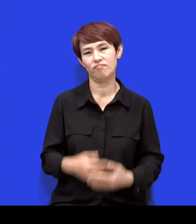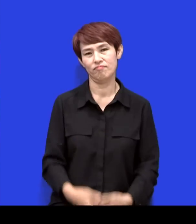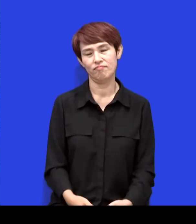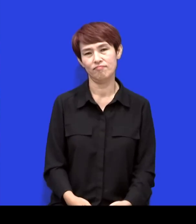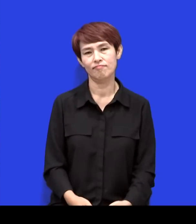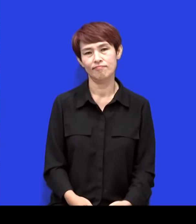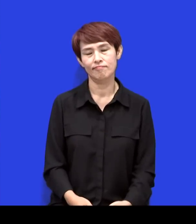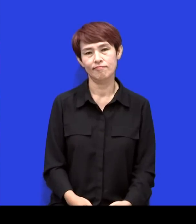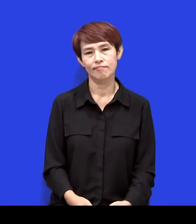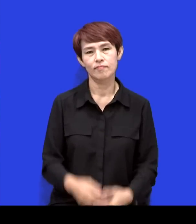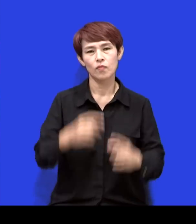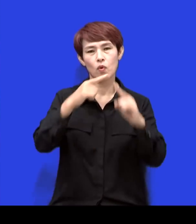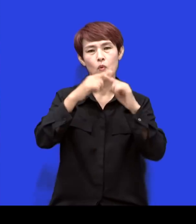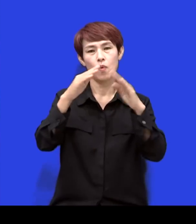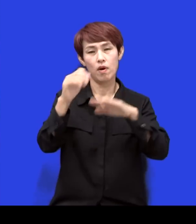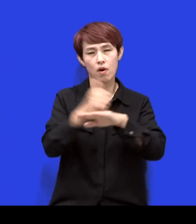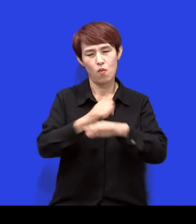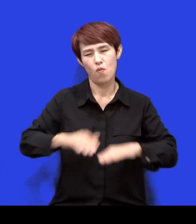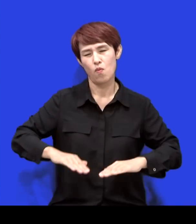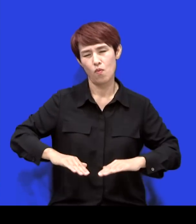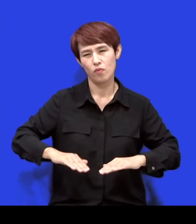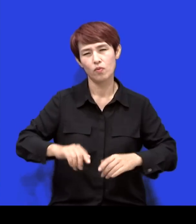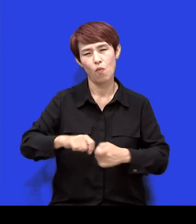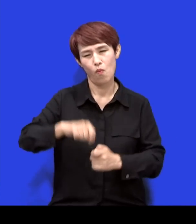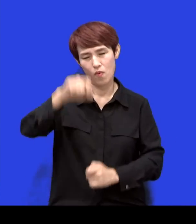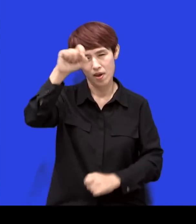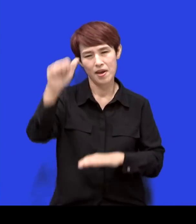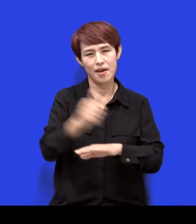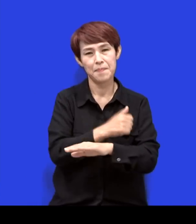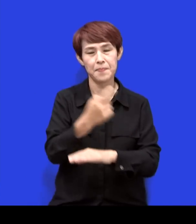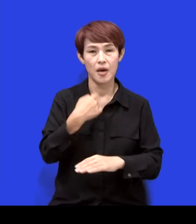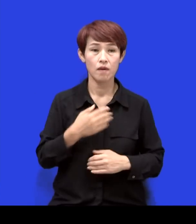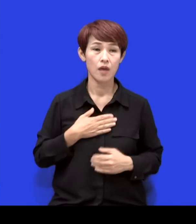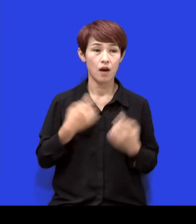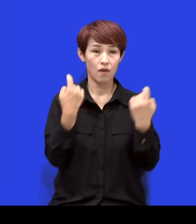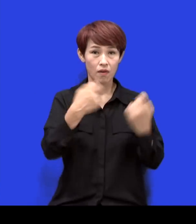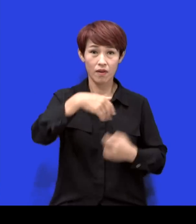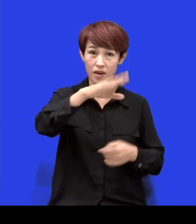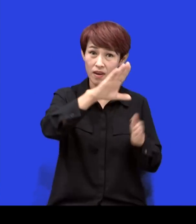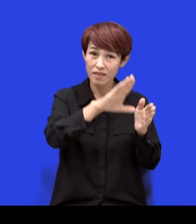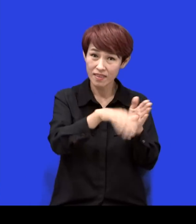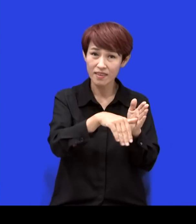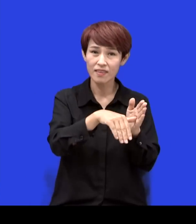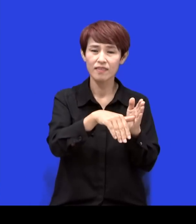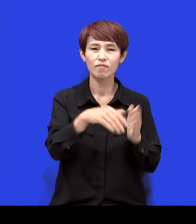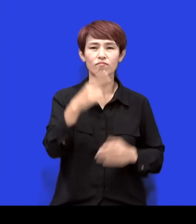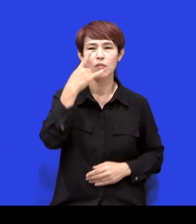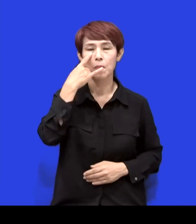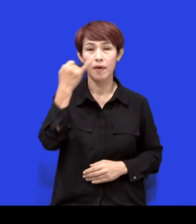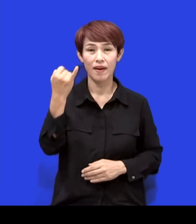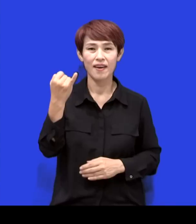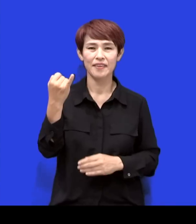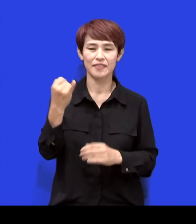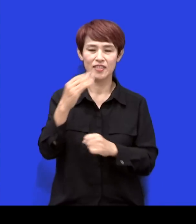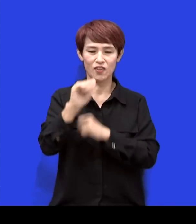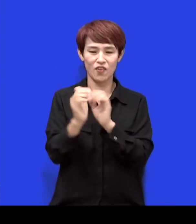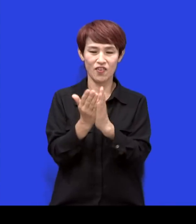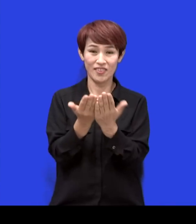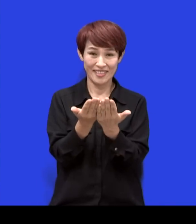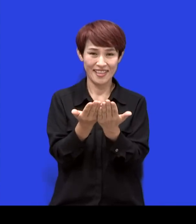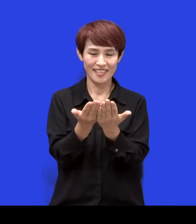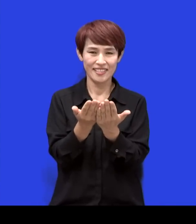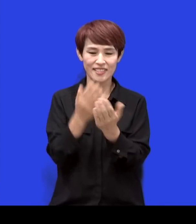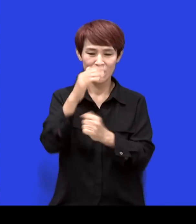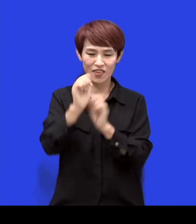다녔죠. 예. 그리고 제가 여행을 가고 그러면 항상 어머니가 이제 성경책에다가 이제 편지를 넣어서 여행